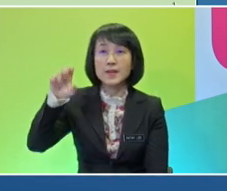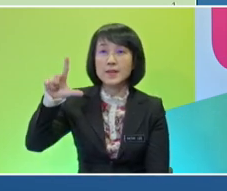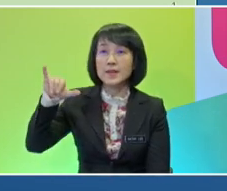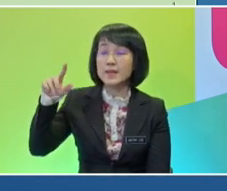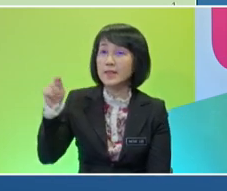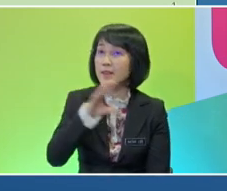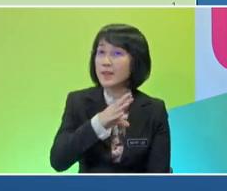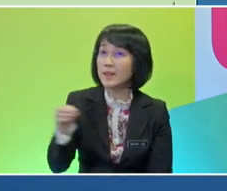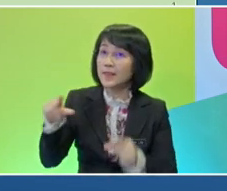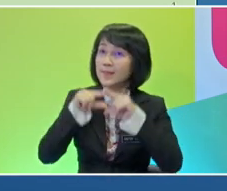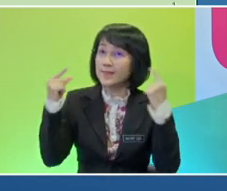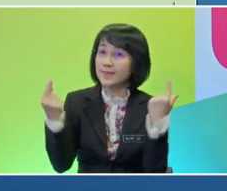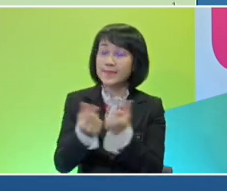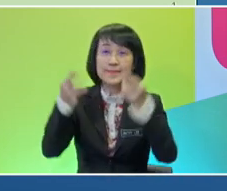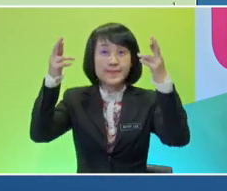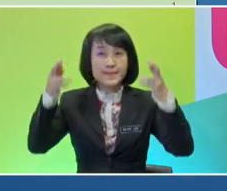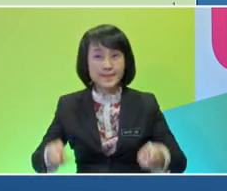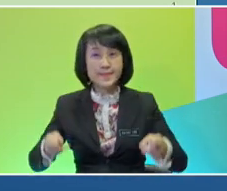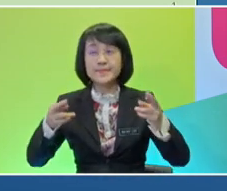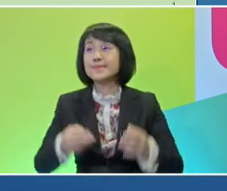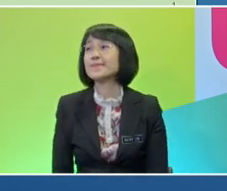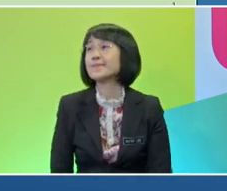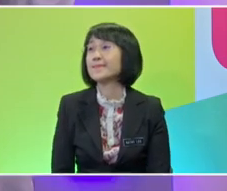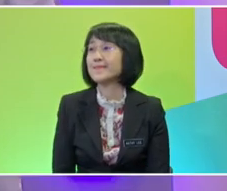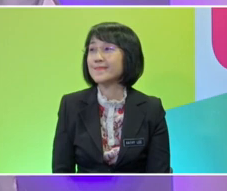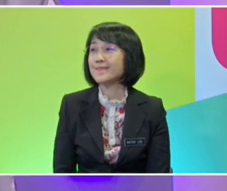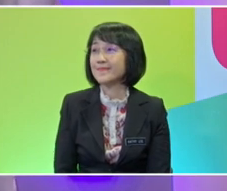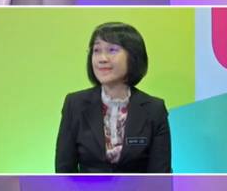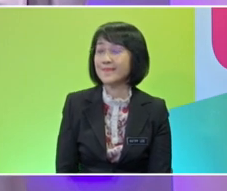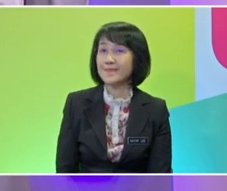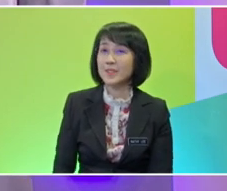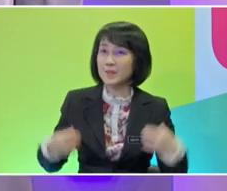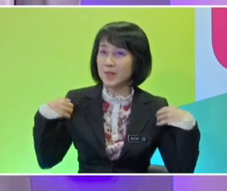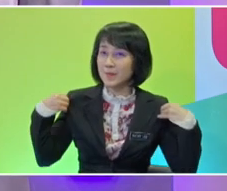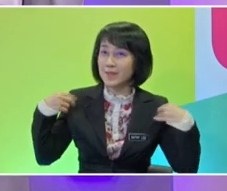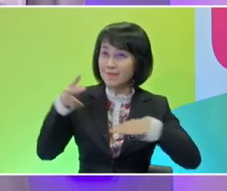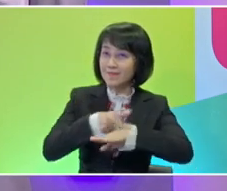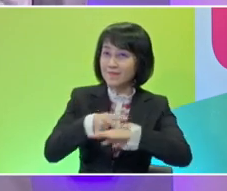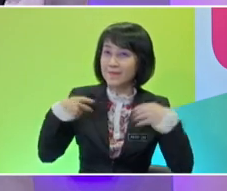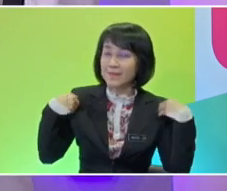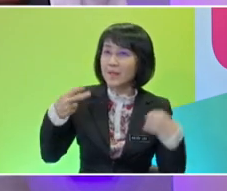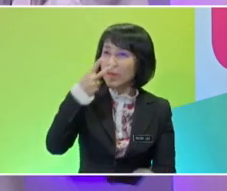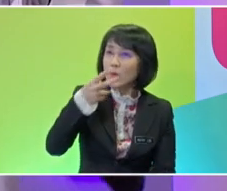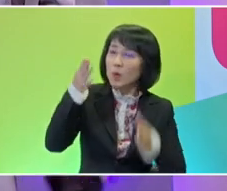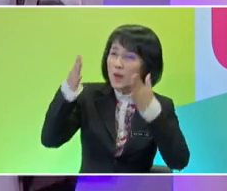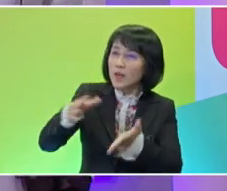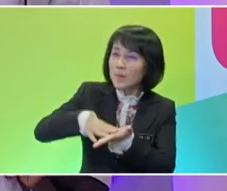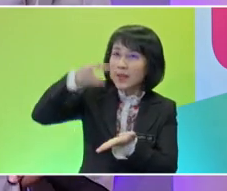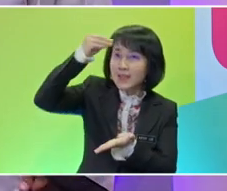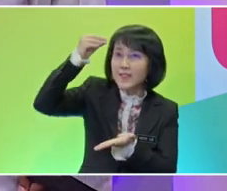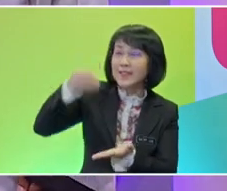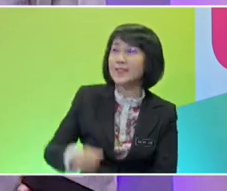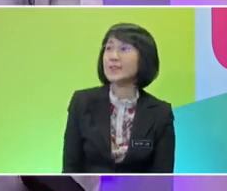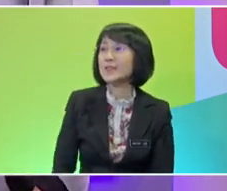rakyat itu dia eee pakai baju mungkin baju yang yang